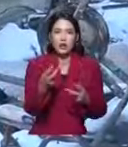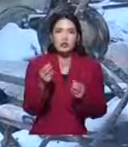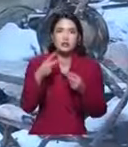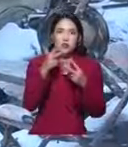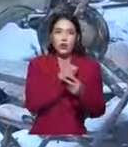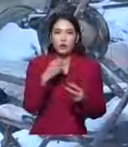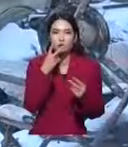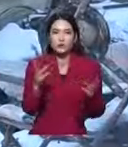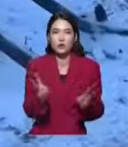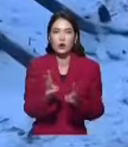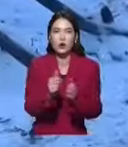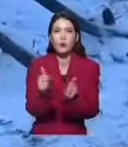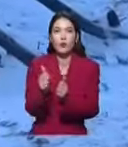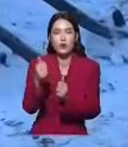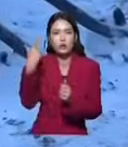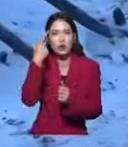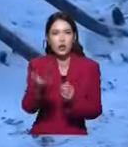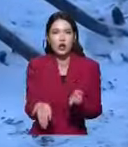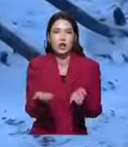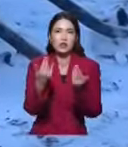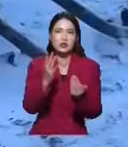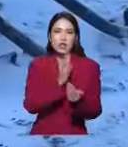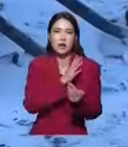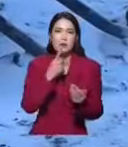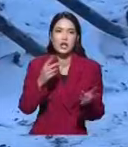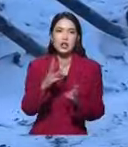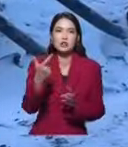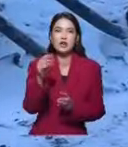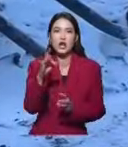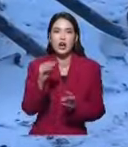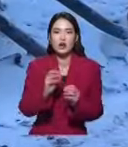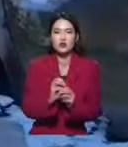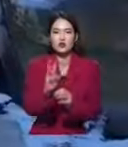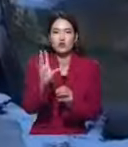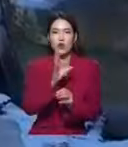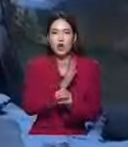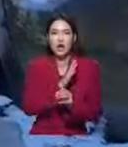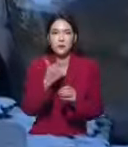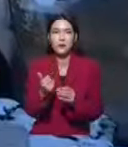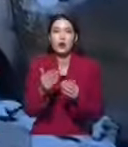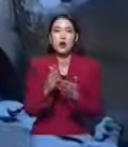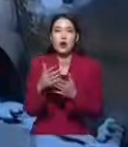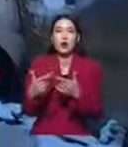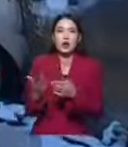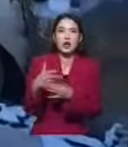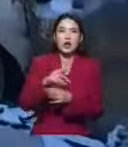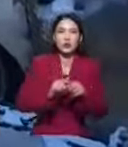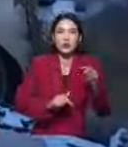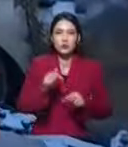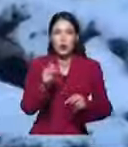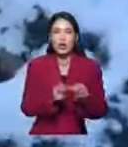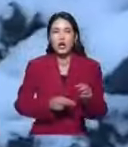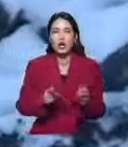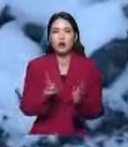өздерін көршілері оятып үлгеріпті. Қызыл жалын алдымен гараждағы көлікті шарпыған, іле-шала қонаққа келген туысының да темір тұлпары